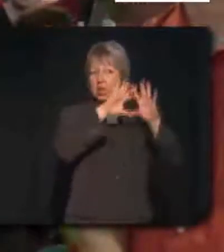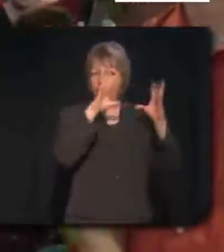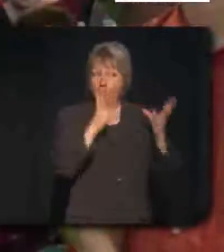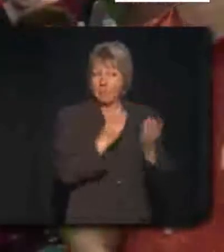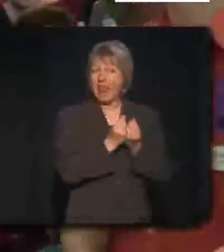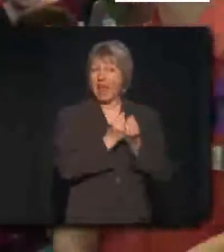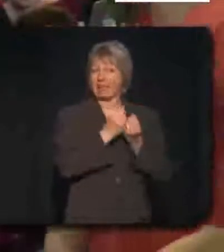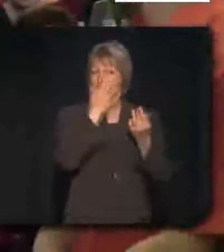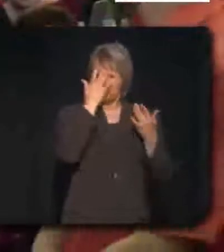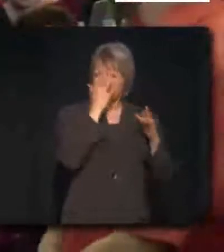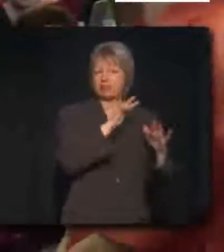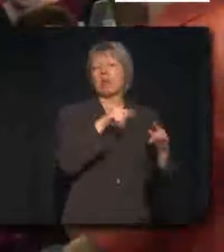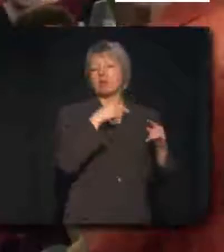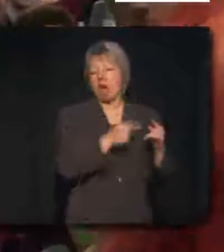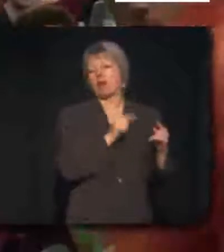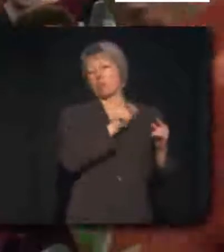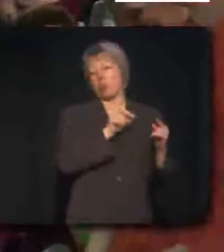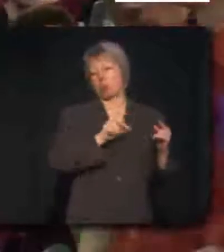respektieren